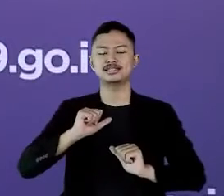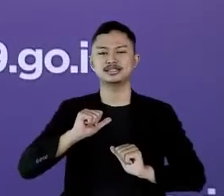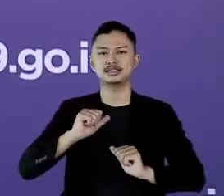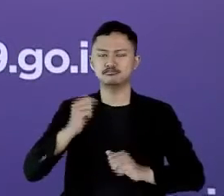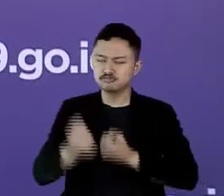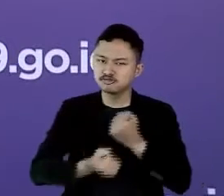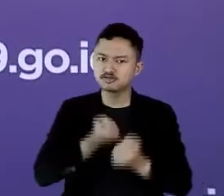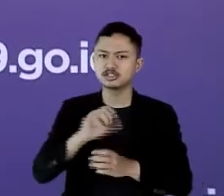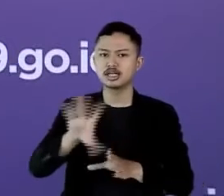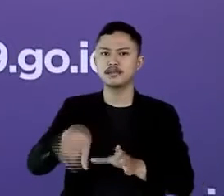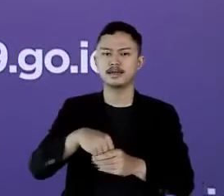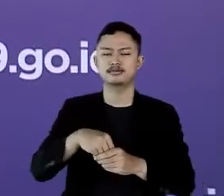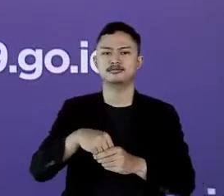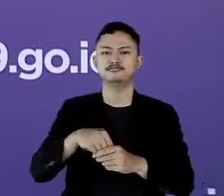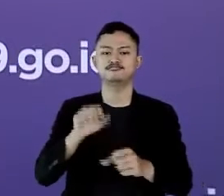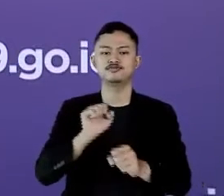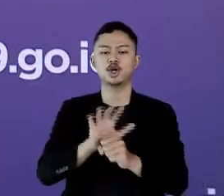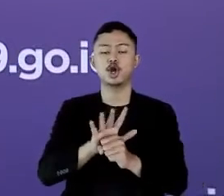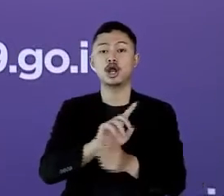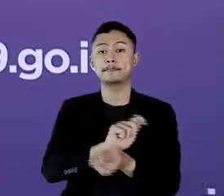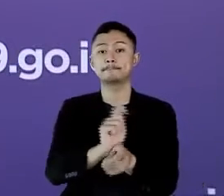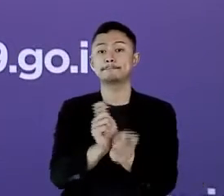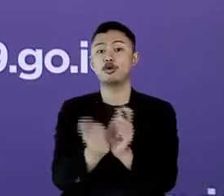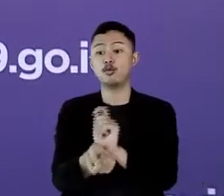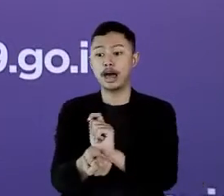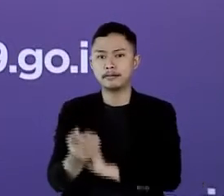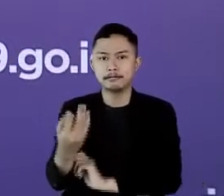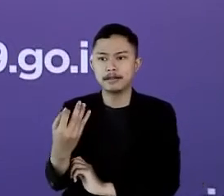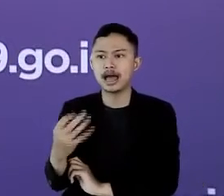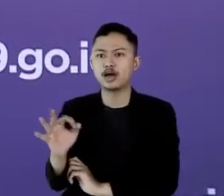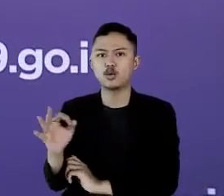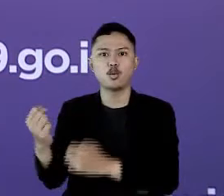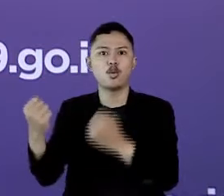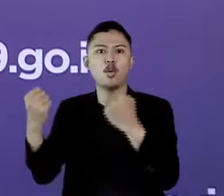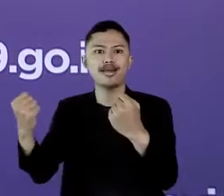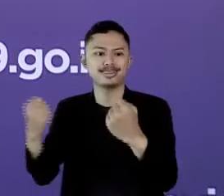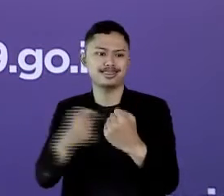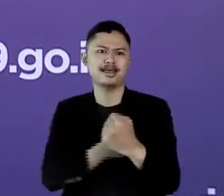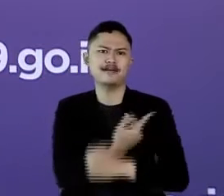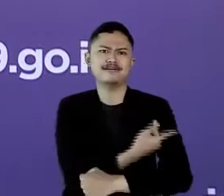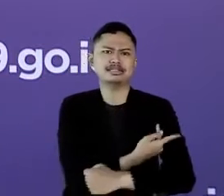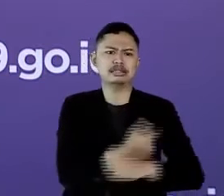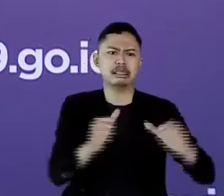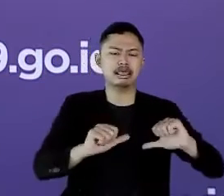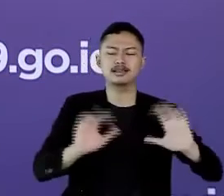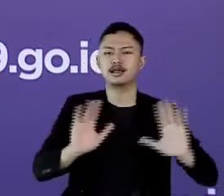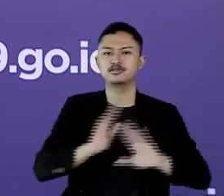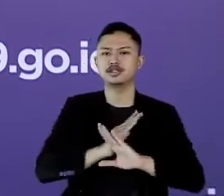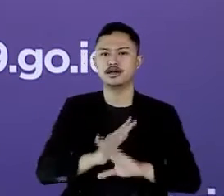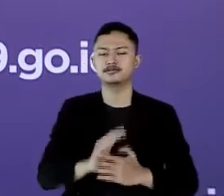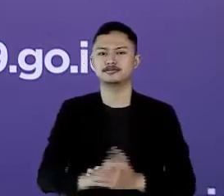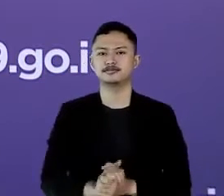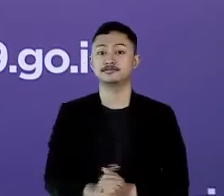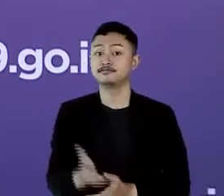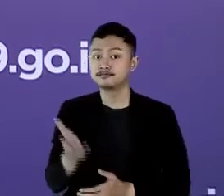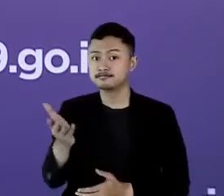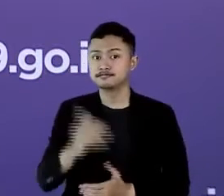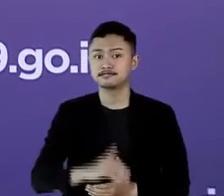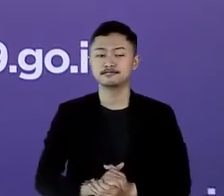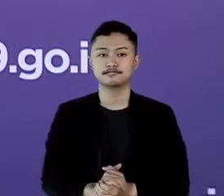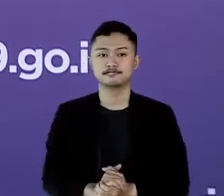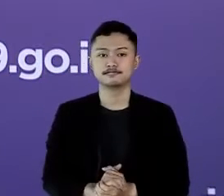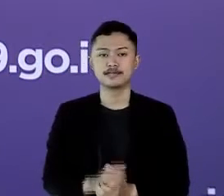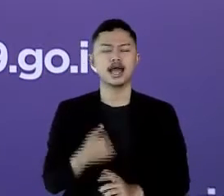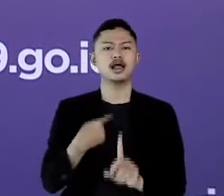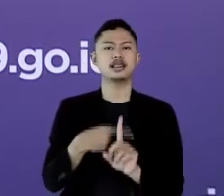terjadi mutasi virus menjadi lebih infectious gitu ya. Saya kembali baik. Artinya,